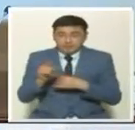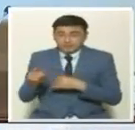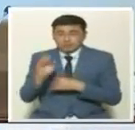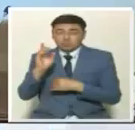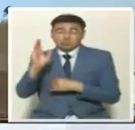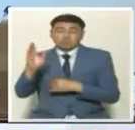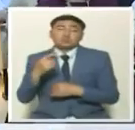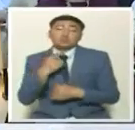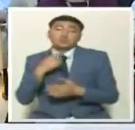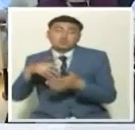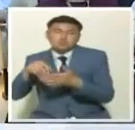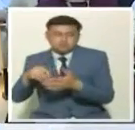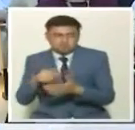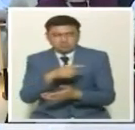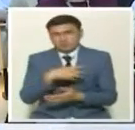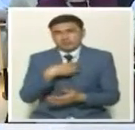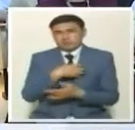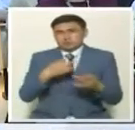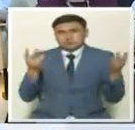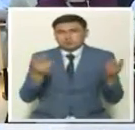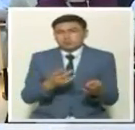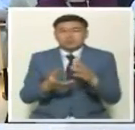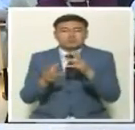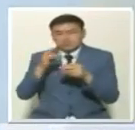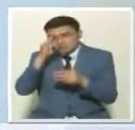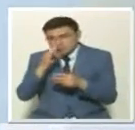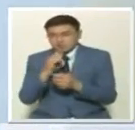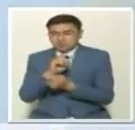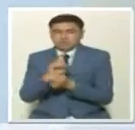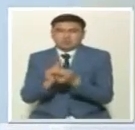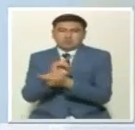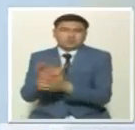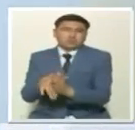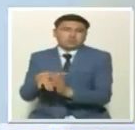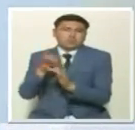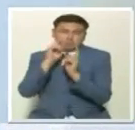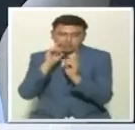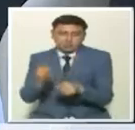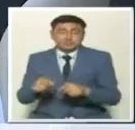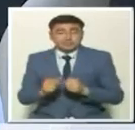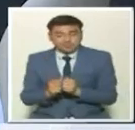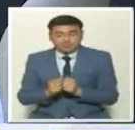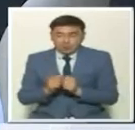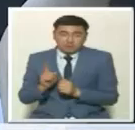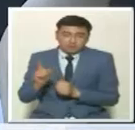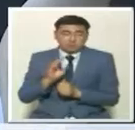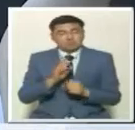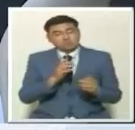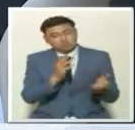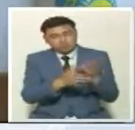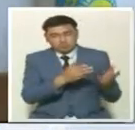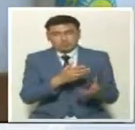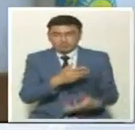заңға енгізілетін өзгерістер жаңа Қазақстанды құруға ықпал етпек. Осылай деген Наталья Дементьева азаматтарды іс-шараға белсене атсалысуға